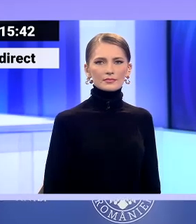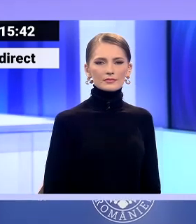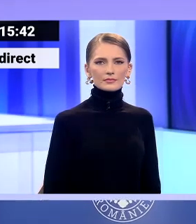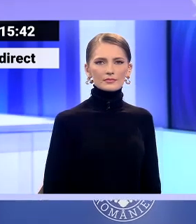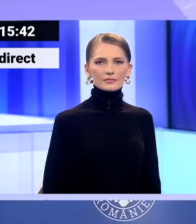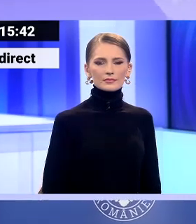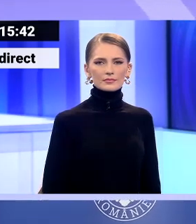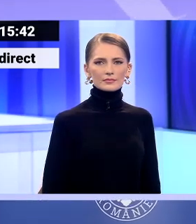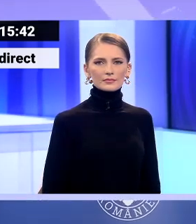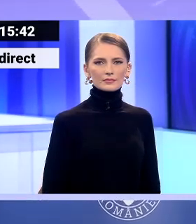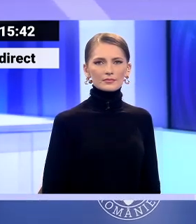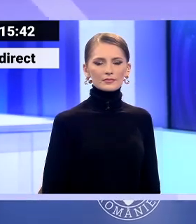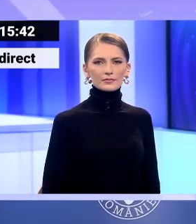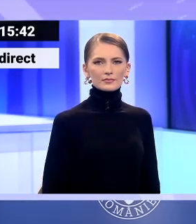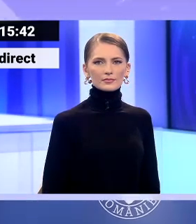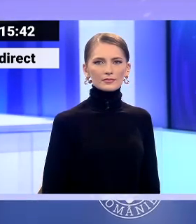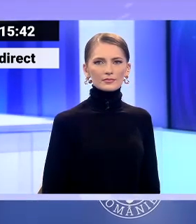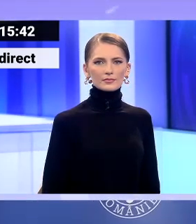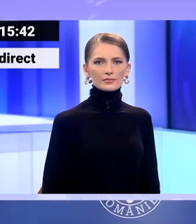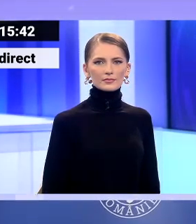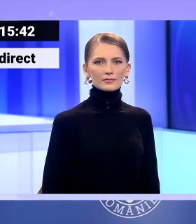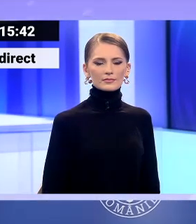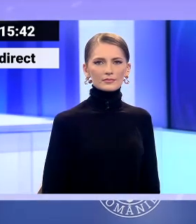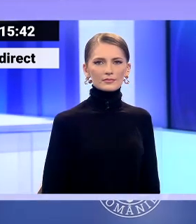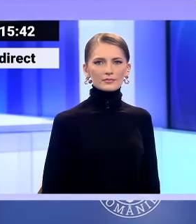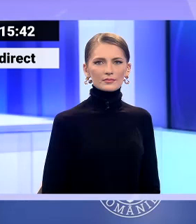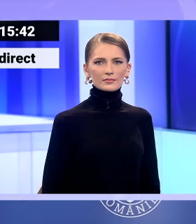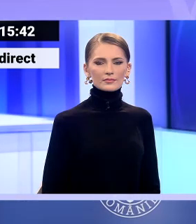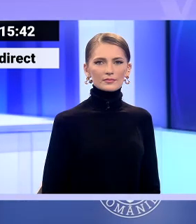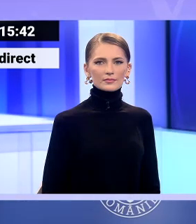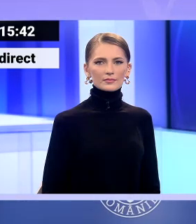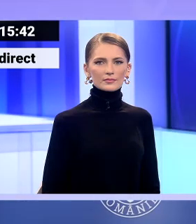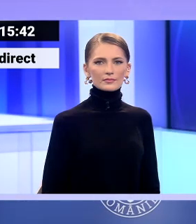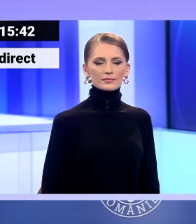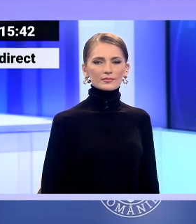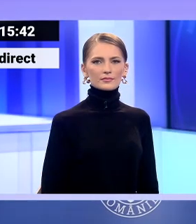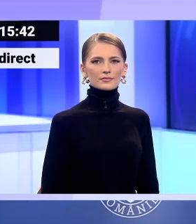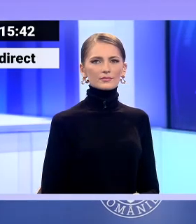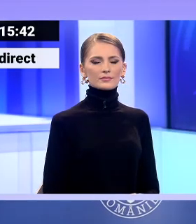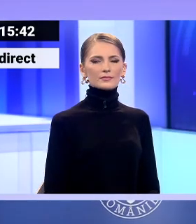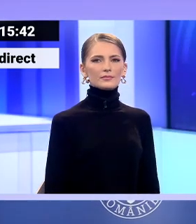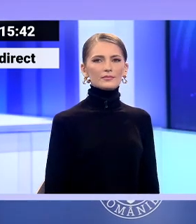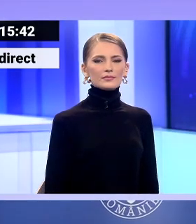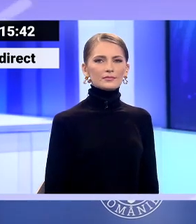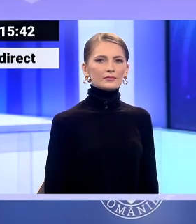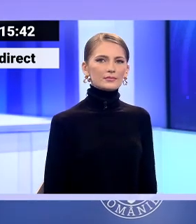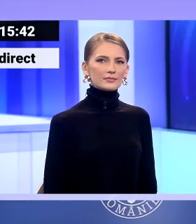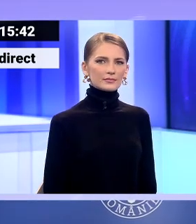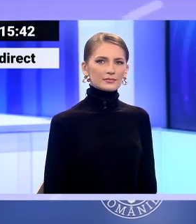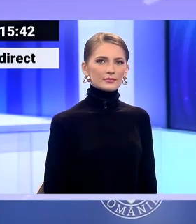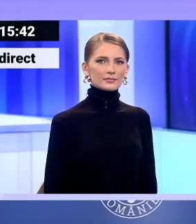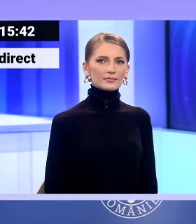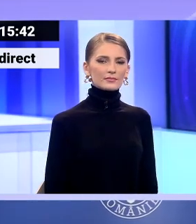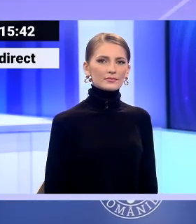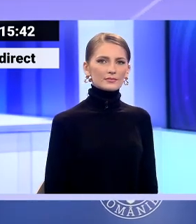cu creșterea prețului energiei de la producător, fără niciun fel de justificare cu creșterea